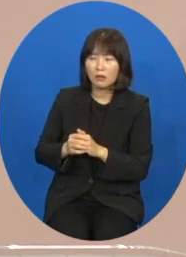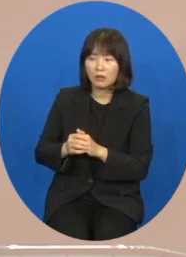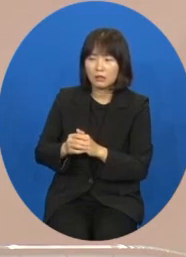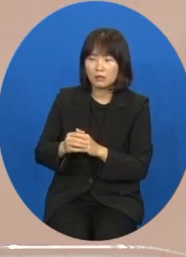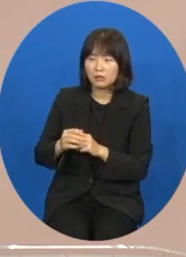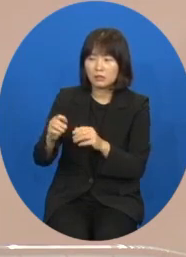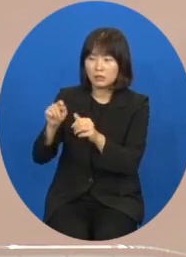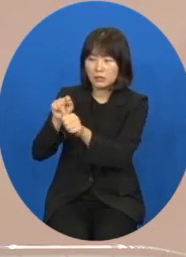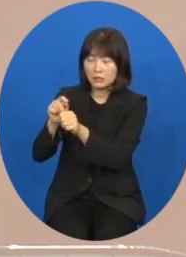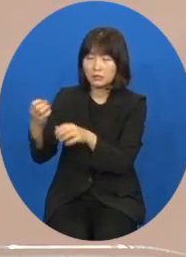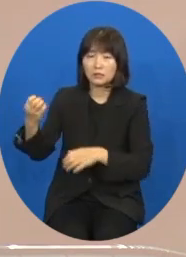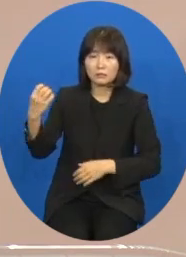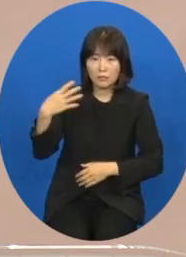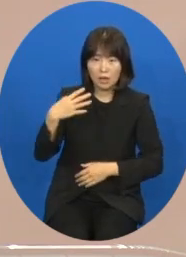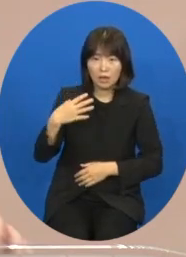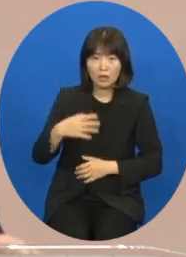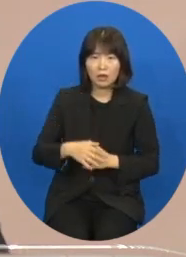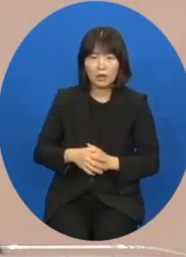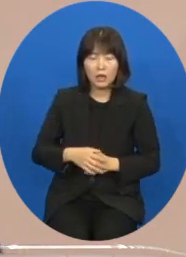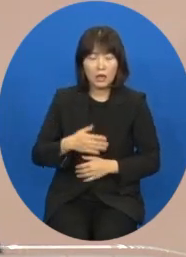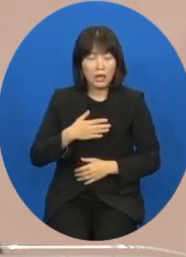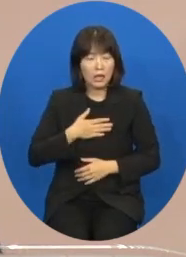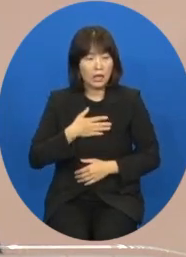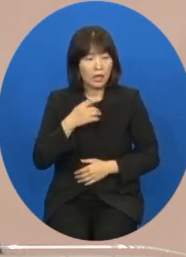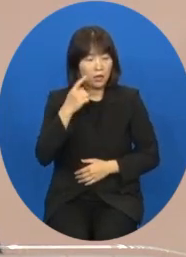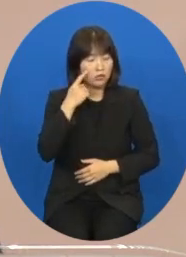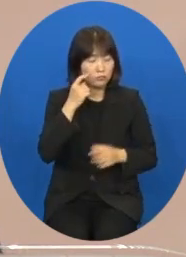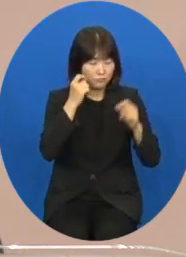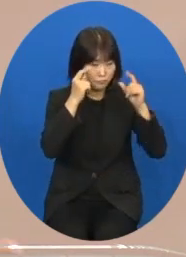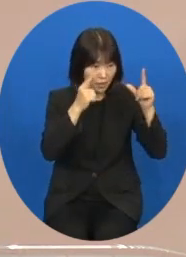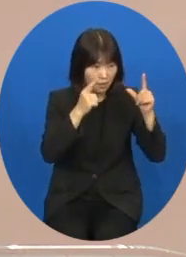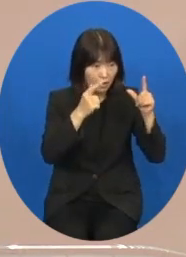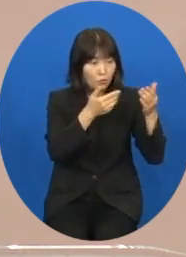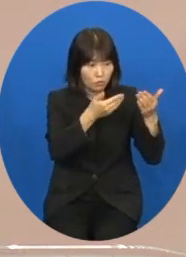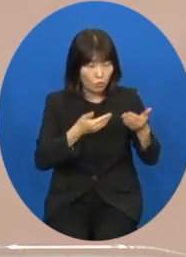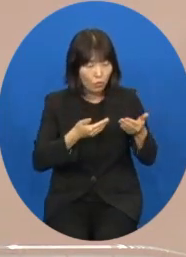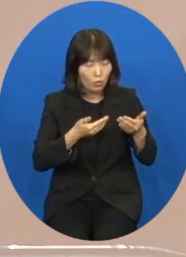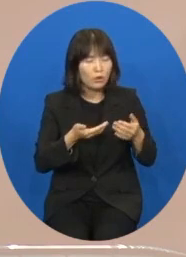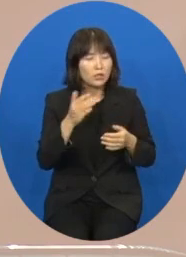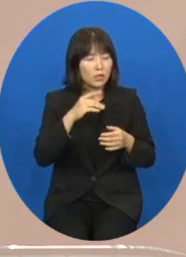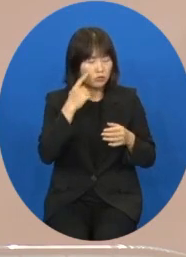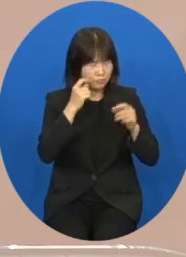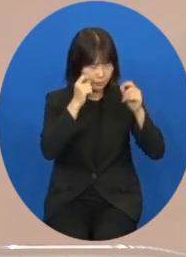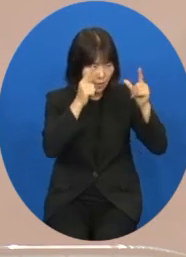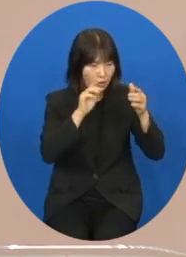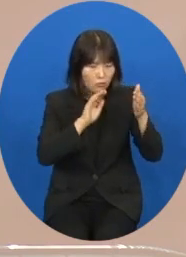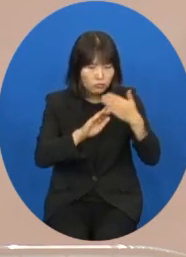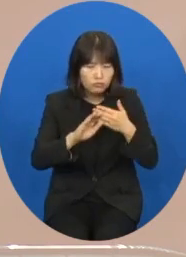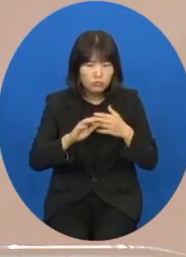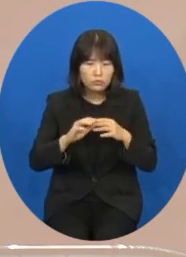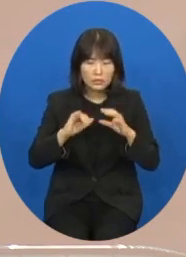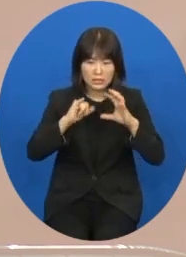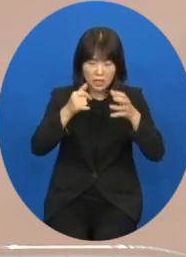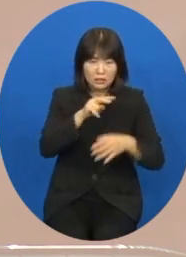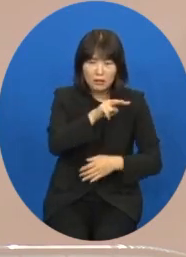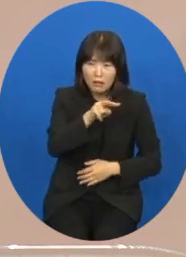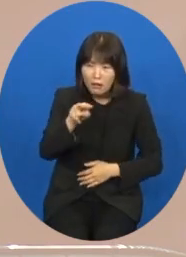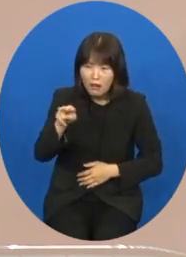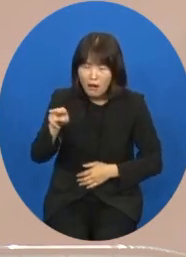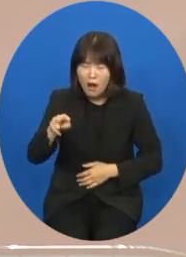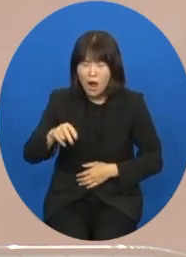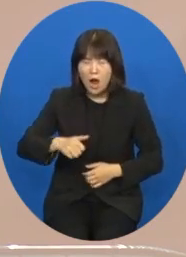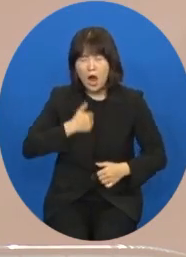합니다. 나는 당신의 눈을 뜨게 해준 맹인이었습니다. 그러나 눈을 뜨고 나니 보이는 것 모두가